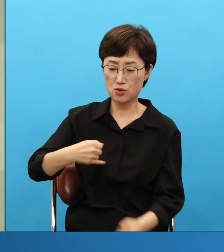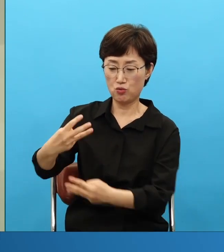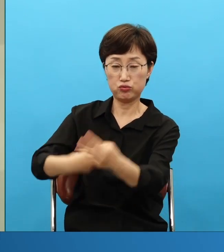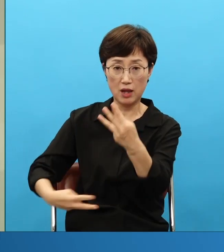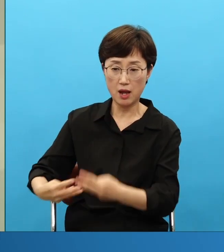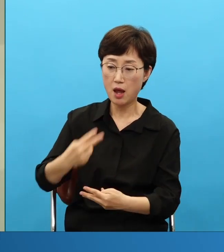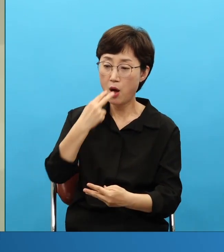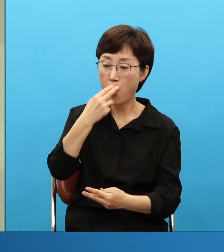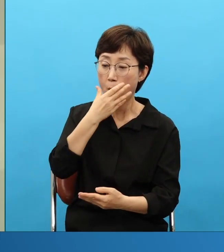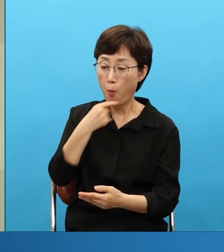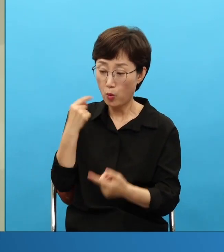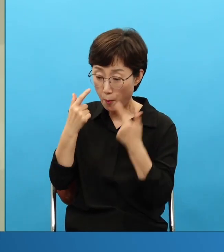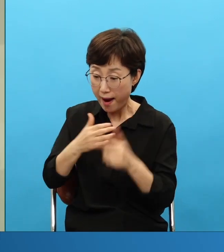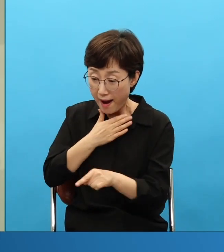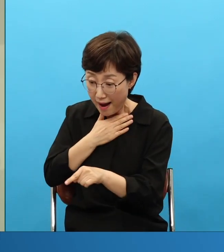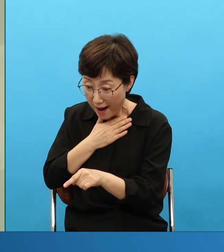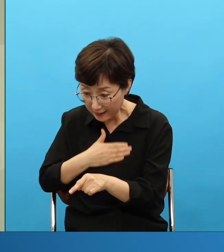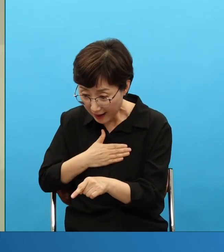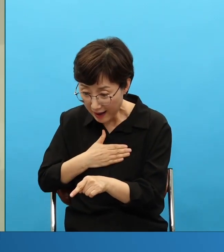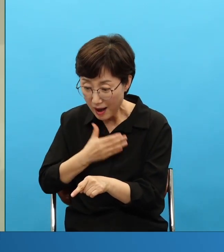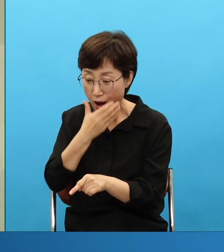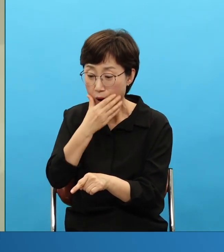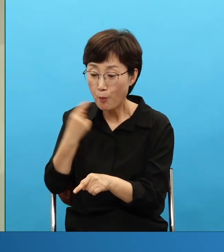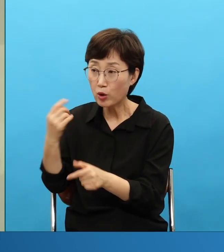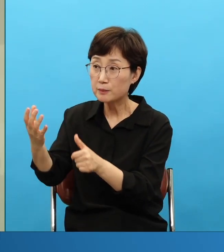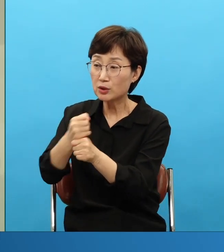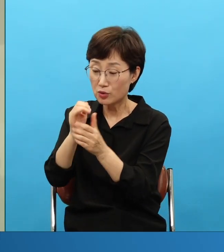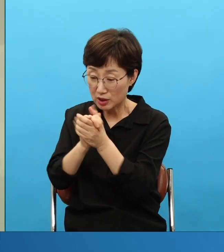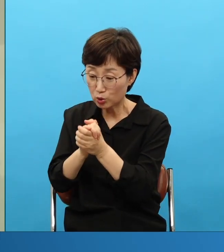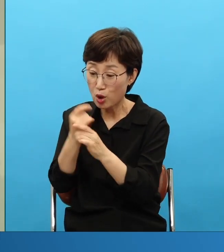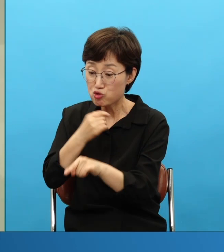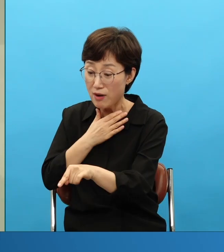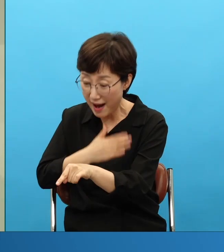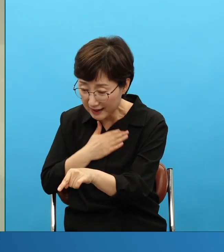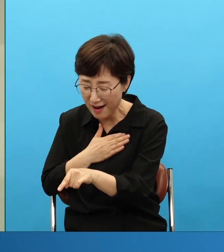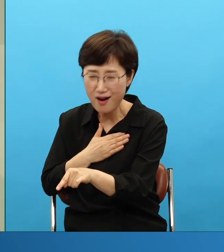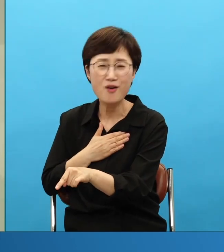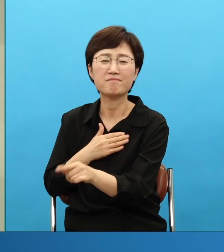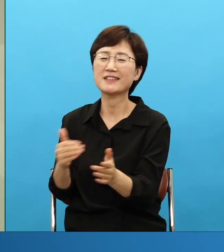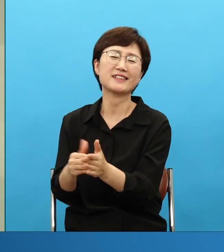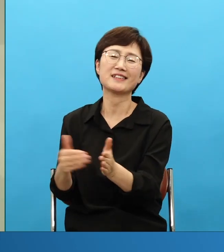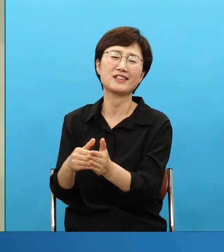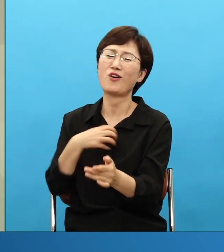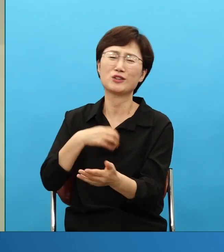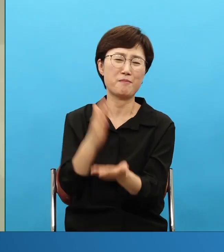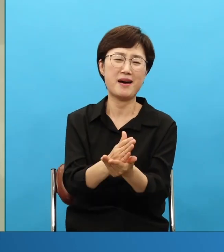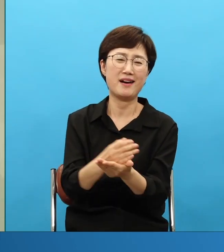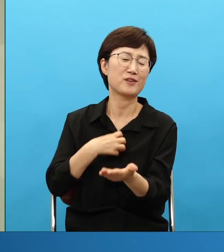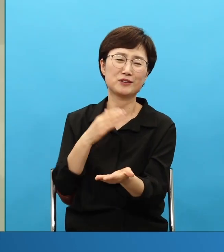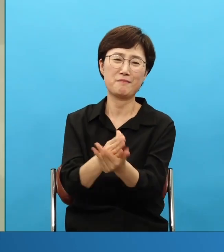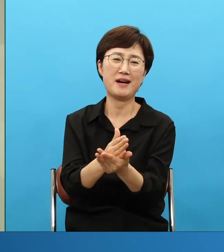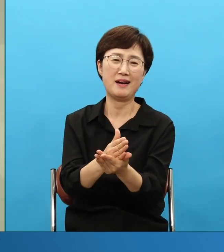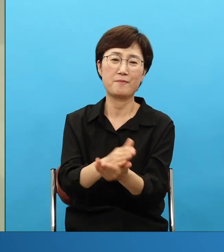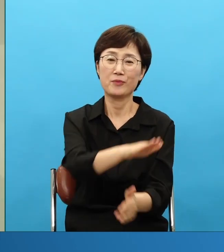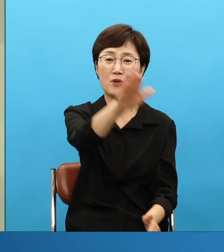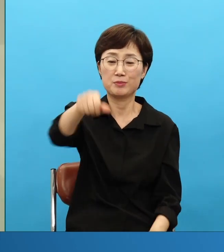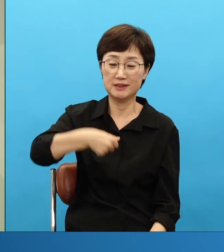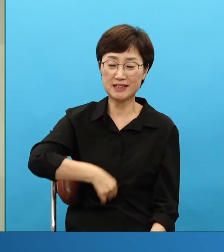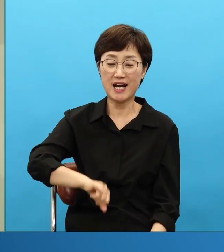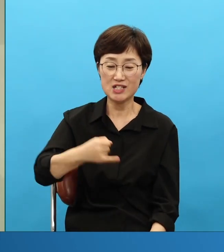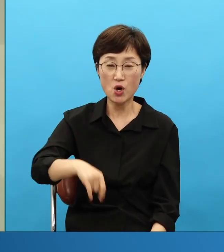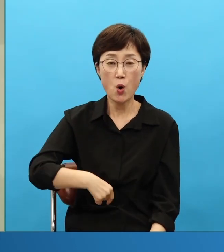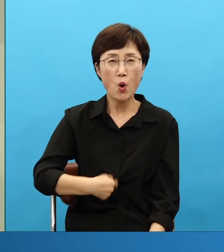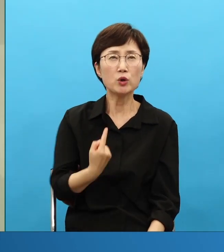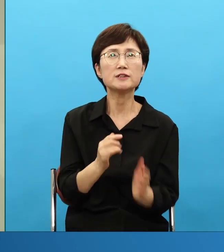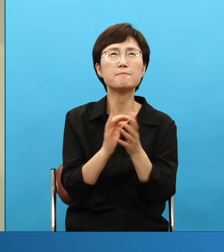If our remnants can have the prayer of enjoying the gospel, it doesn't matter where they are. 여러분의 후대들이 기도할 수 있다면 무슨 일을 만나도 괜찮아요.